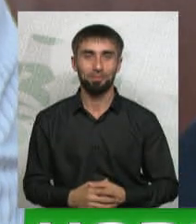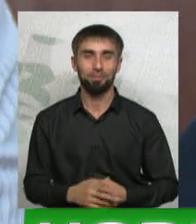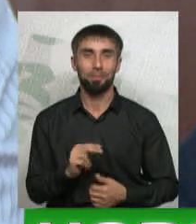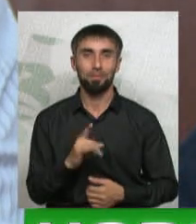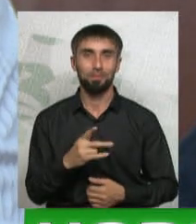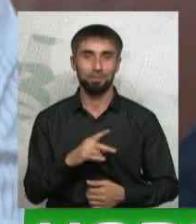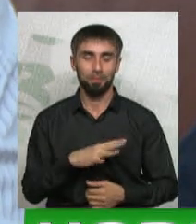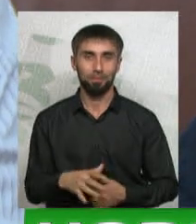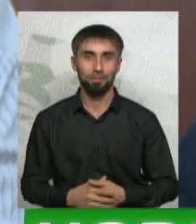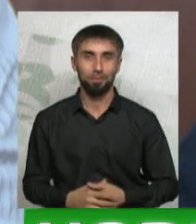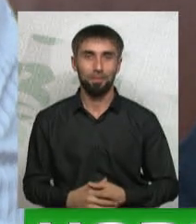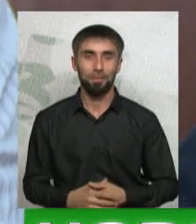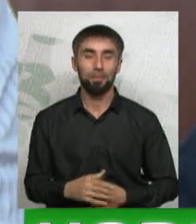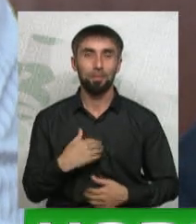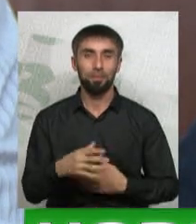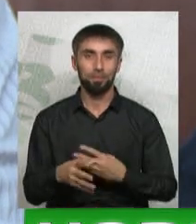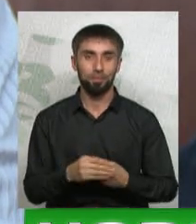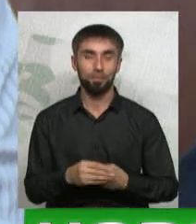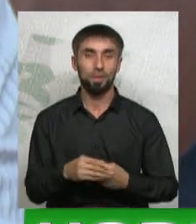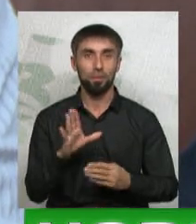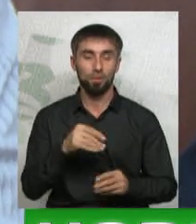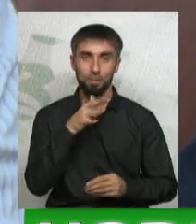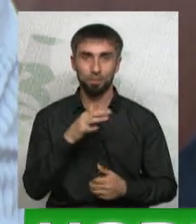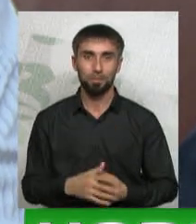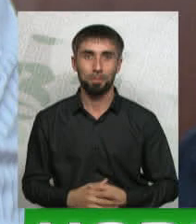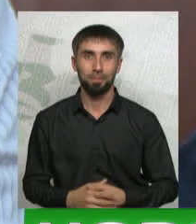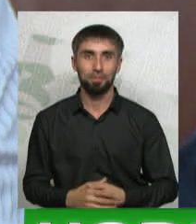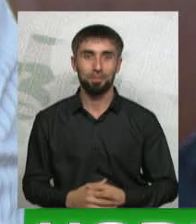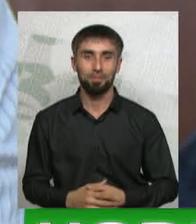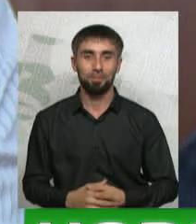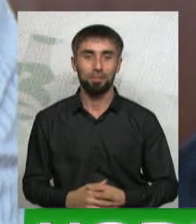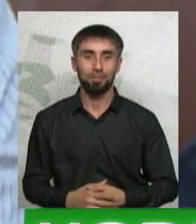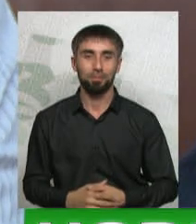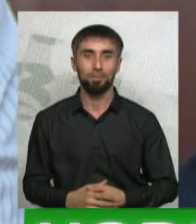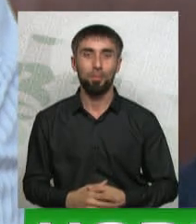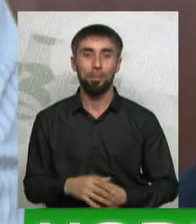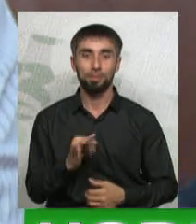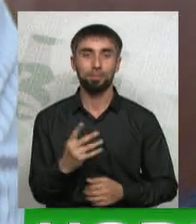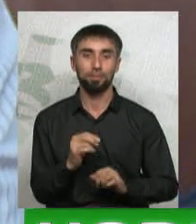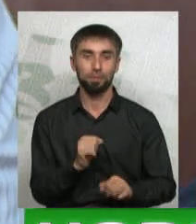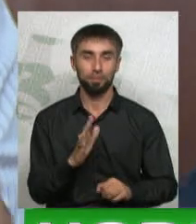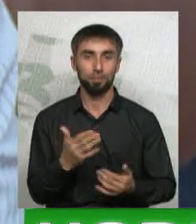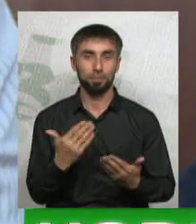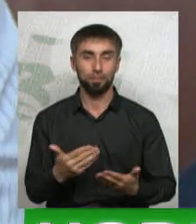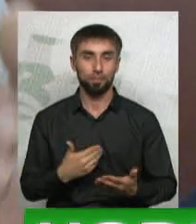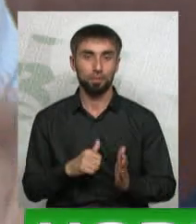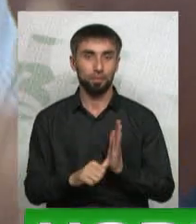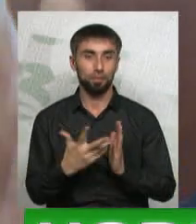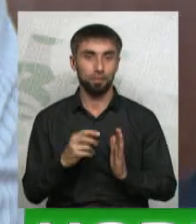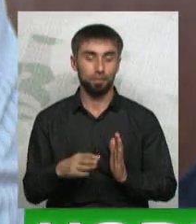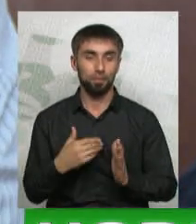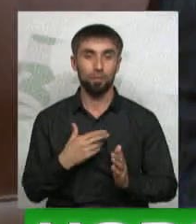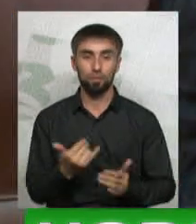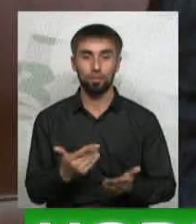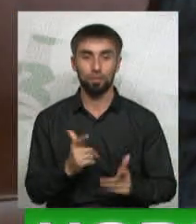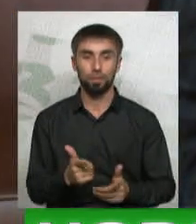ни было. Я с вами все время, и защищать надо будет. Сегодня мне 65, я сегодня